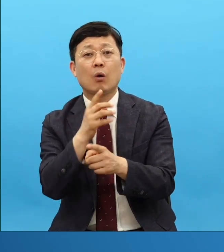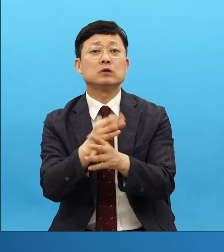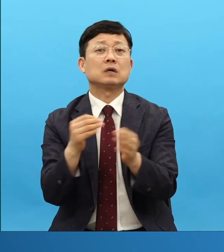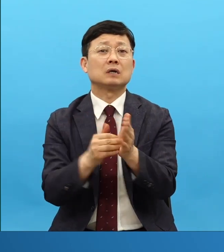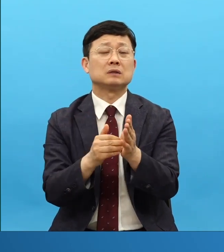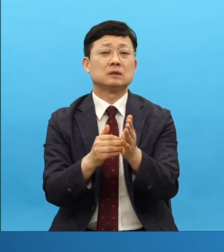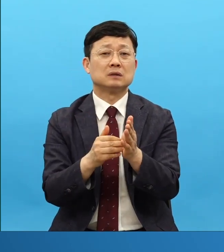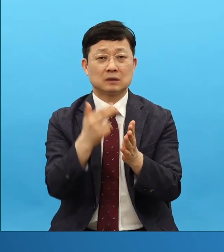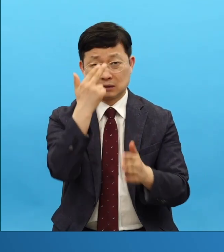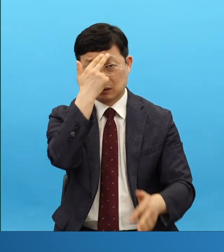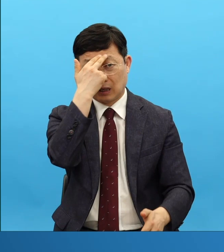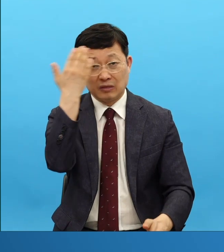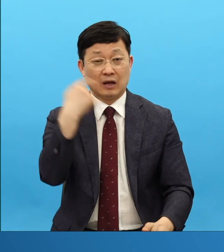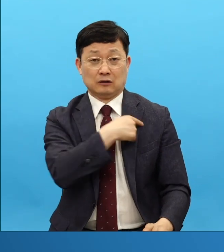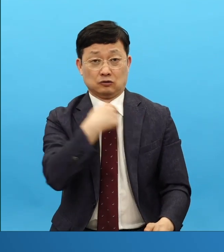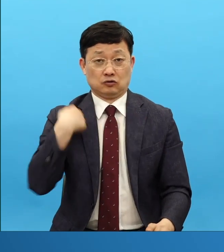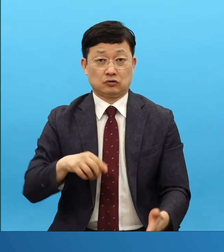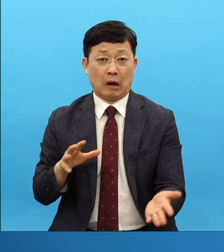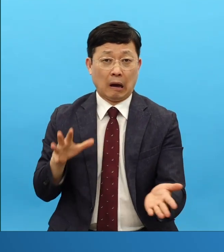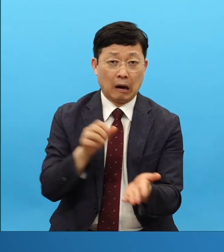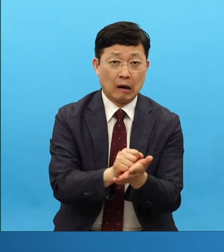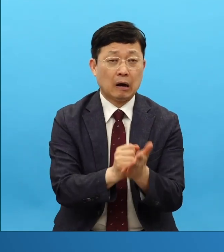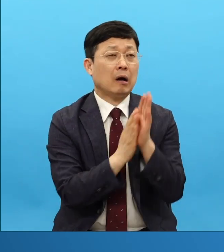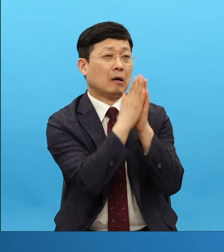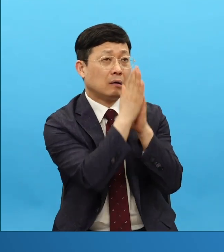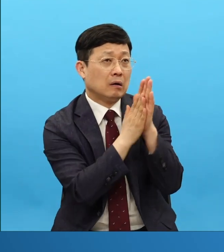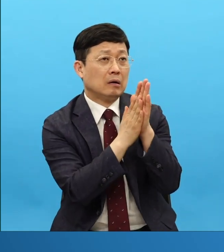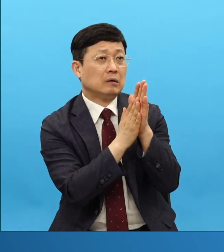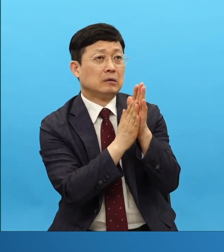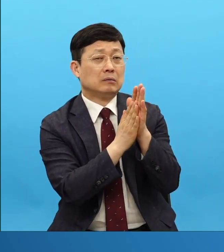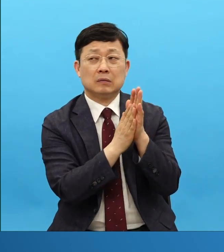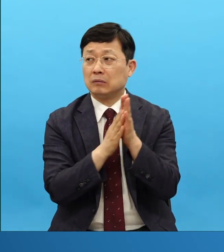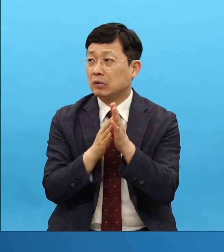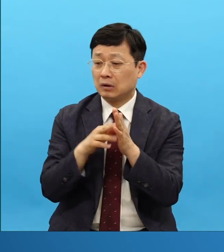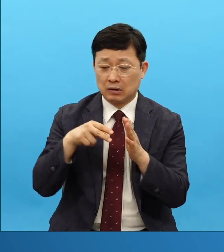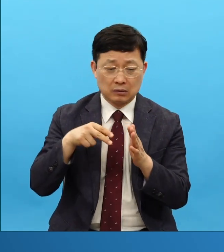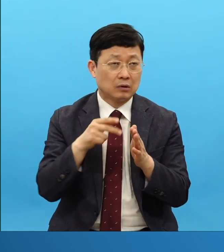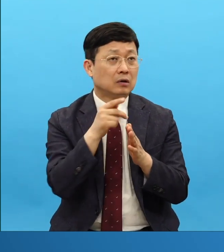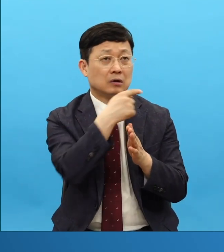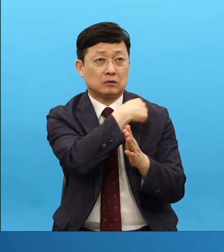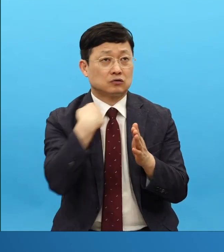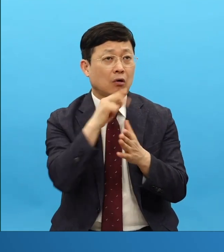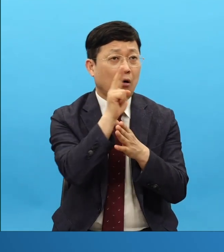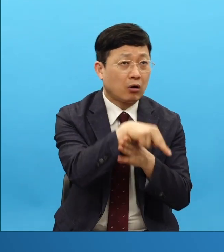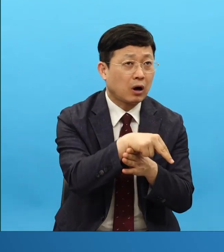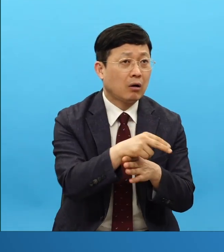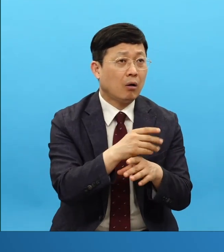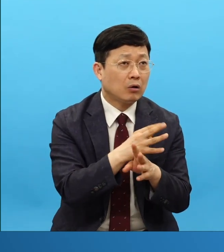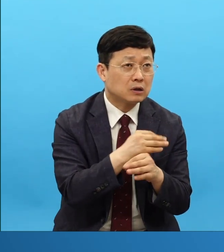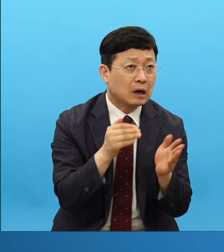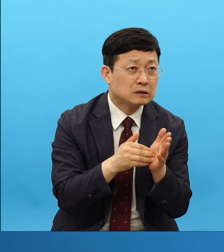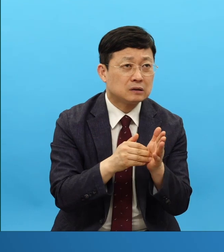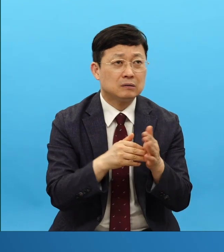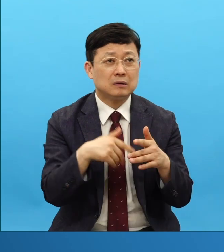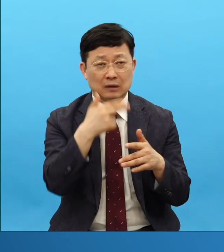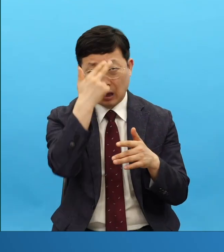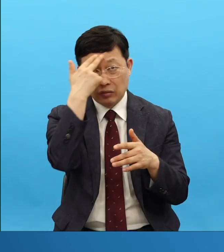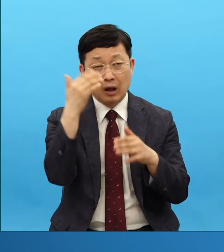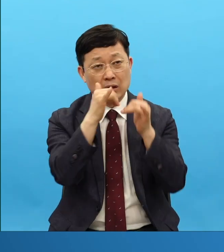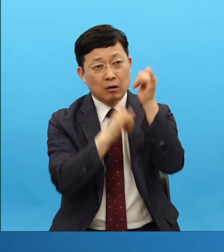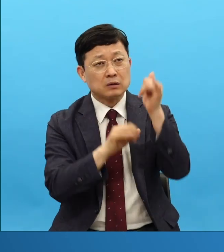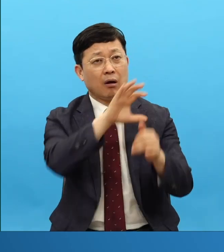옛날에 fault? 중국에서 맨날 벌벌 떨고 빌고 세자 세우는 중국 허락받고 그랬잖아요. 언제까지 그럴 겁니까? And we were